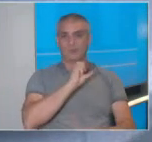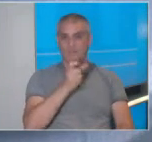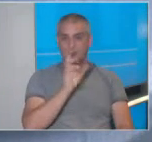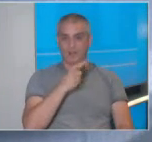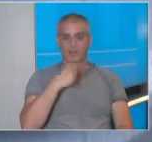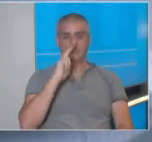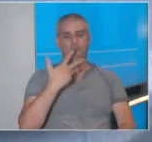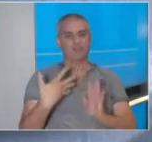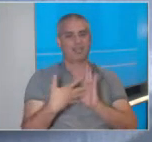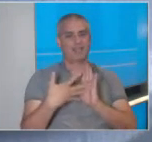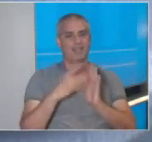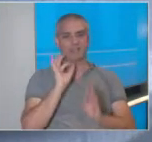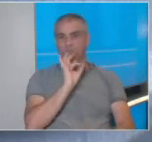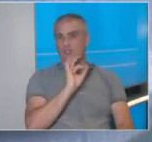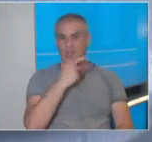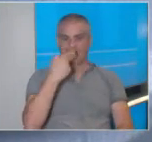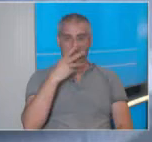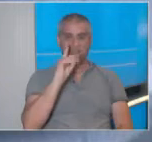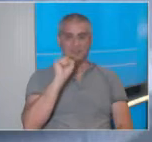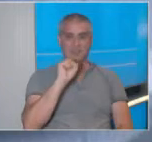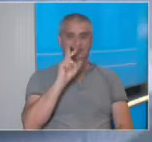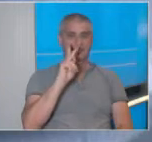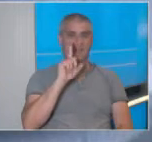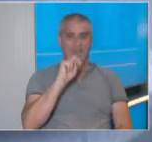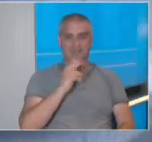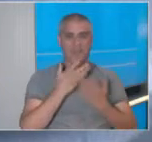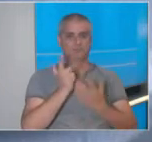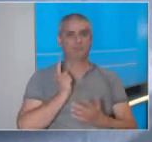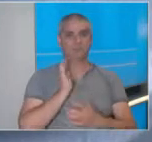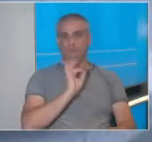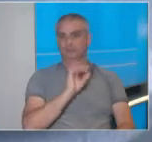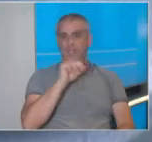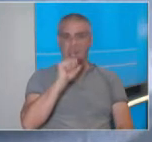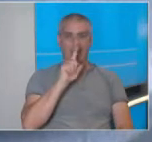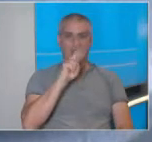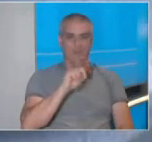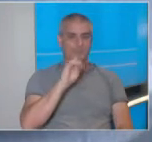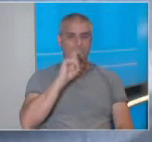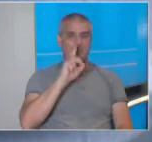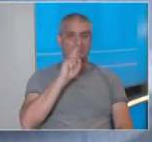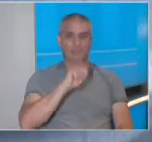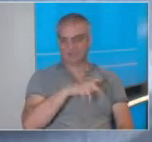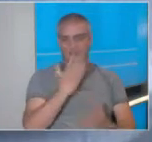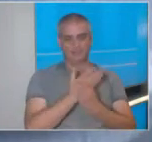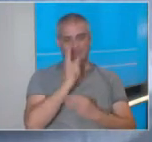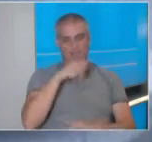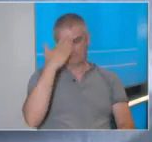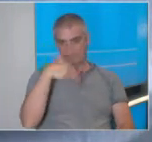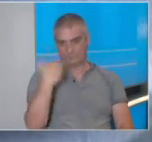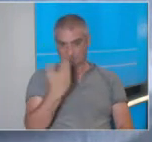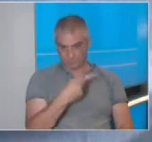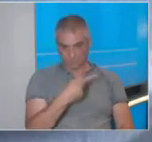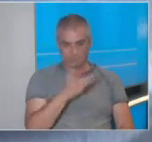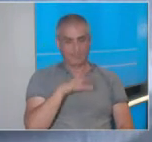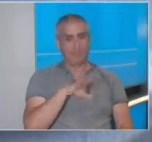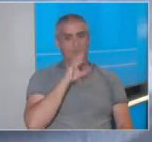על היום השלישי בחקירה הנגדית של הדס קליין, העוזרת האישית של ארנון מילצ'ן, באותו תיק 1000 המפורסם.